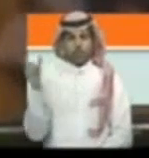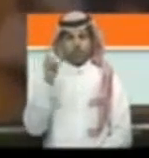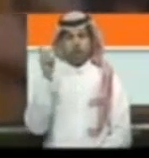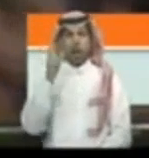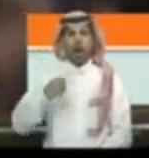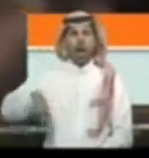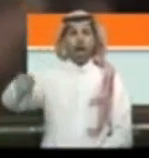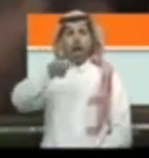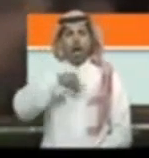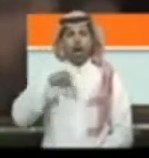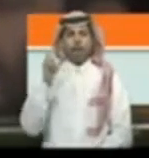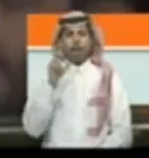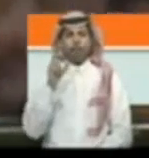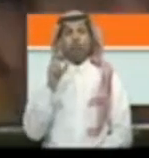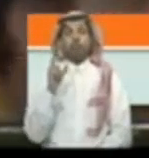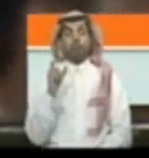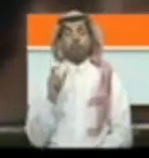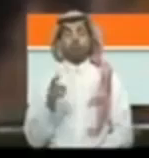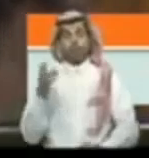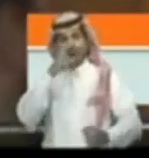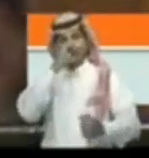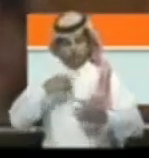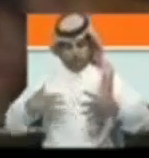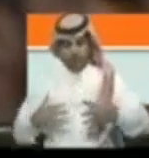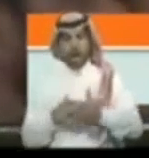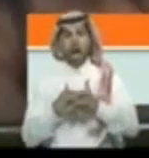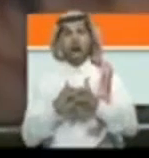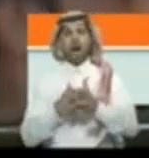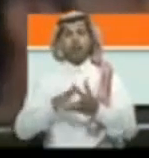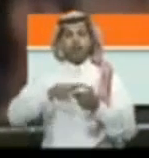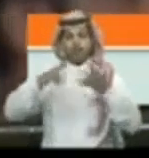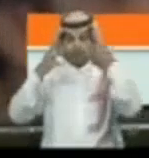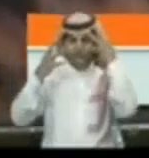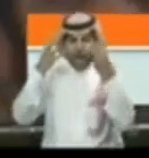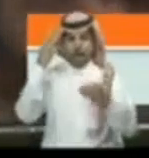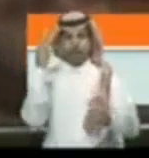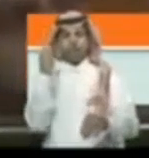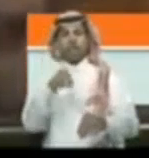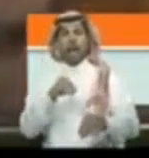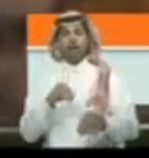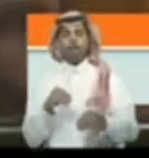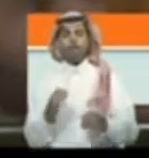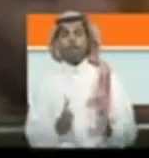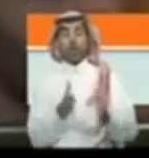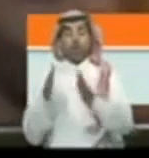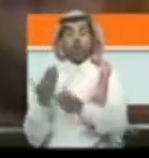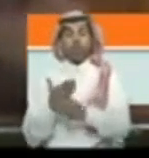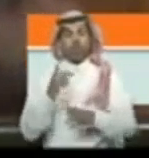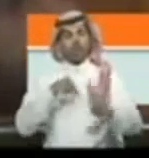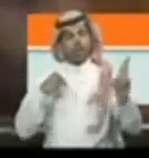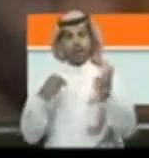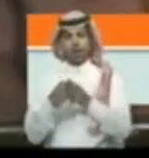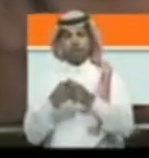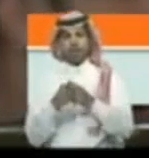الإسلام دين الأمن والسلام، ويعلمنا المساواة والأخوة والتسامح الديني والاجتماعي، ونرفض رفضا تاما